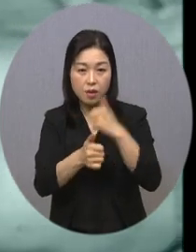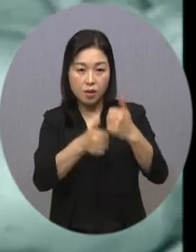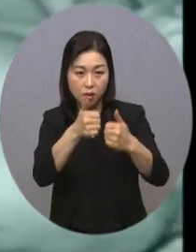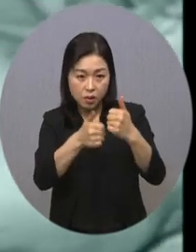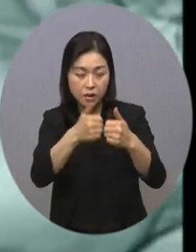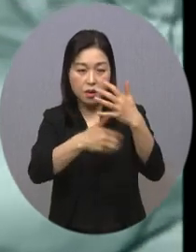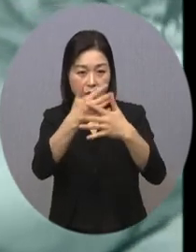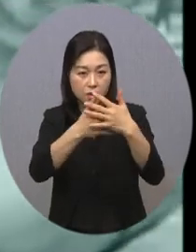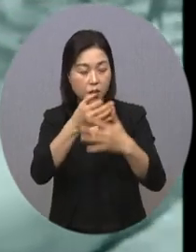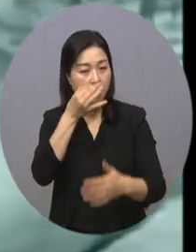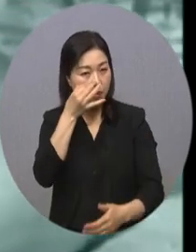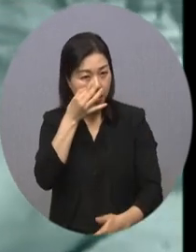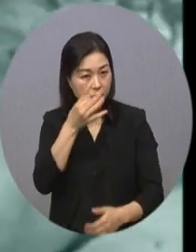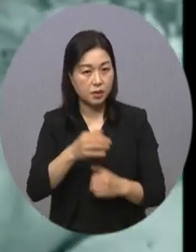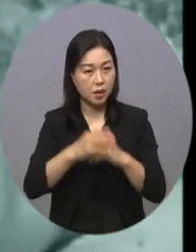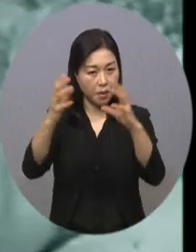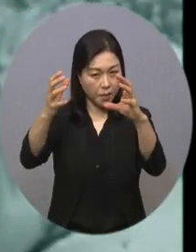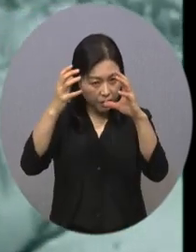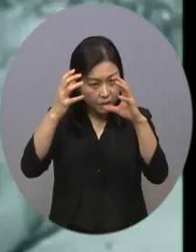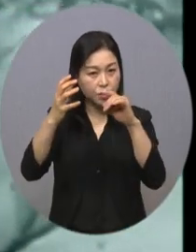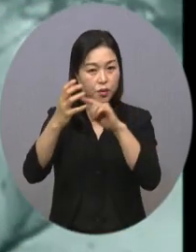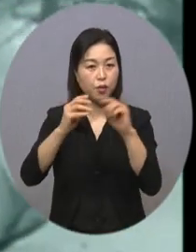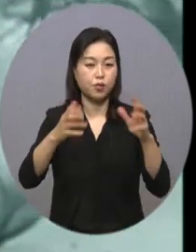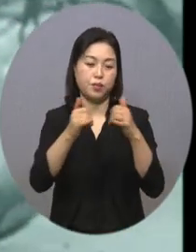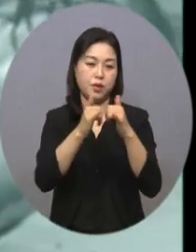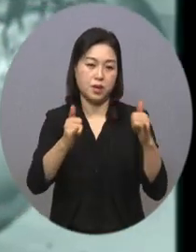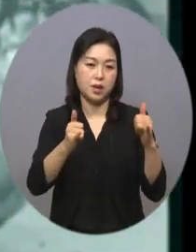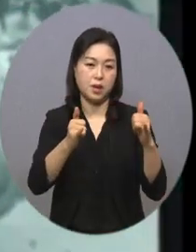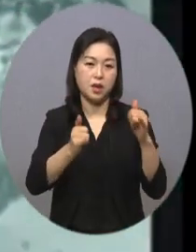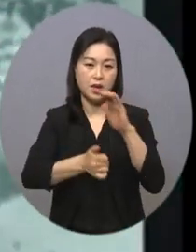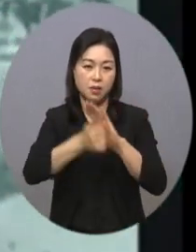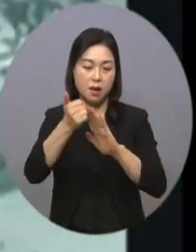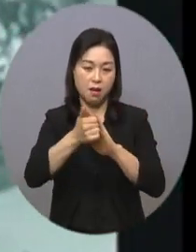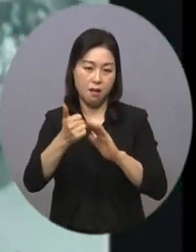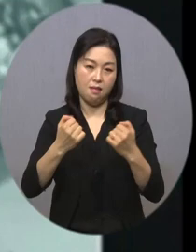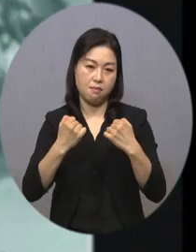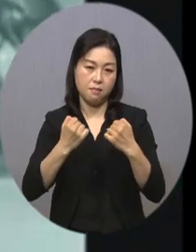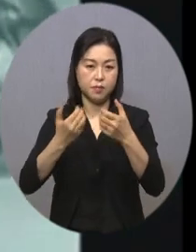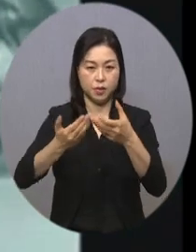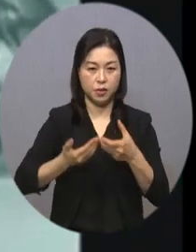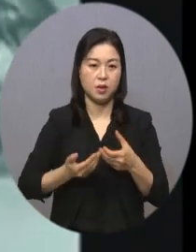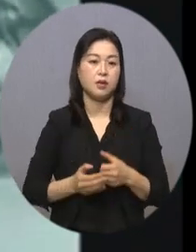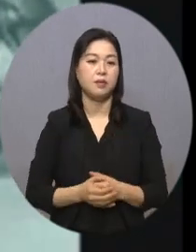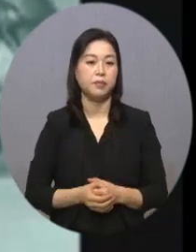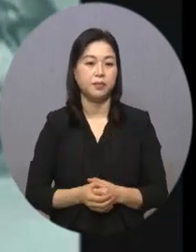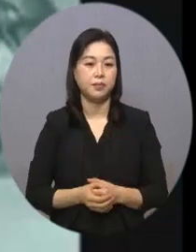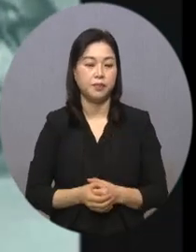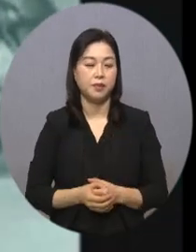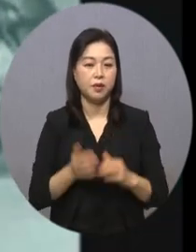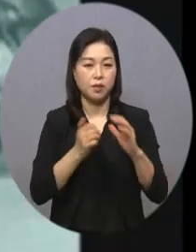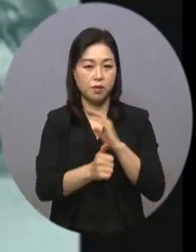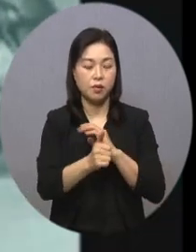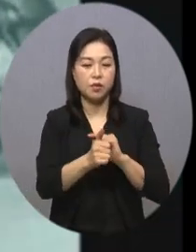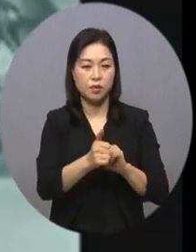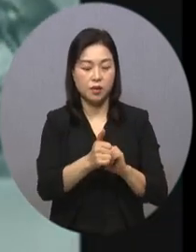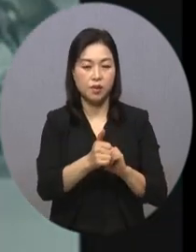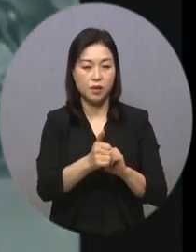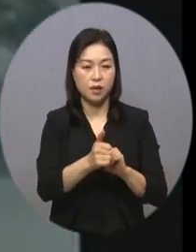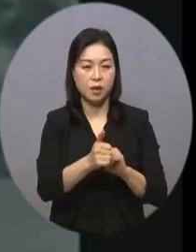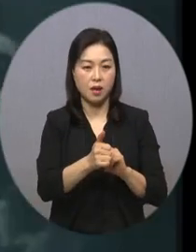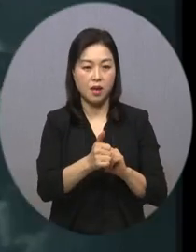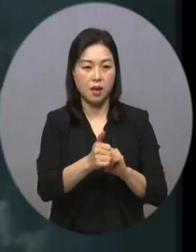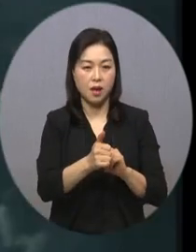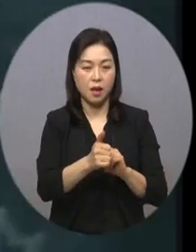영상으로 보여줘 박치기 한 방으로 국민들에게 희망과 용기를 안겨줬던 선수의 높은